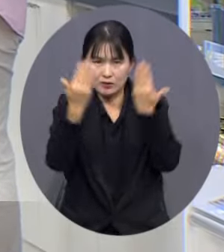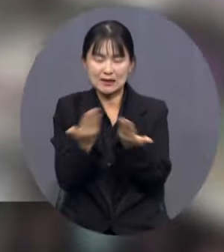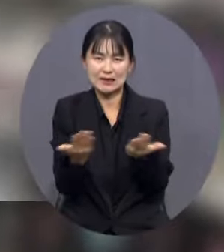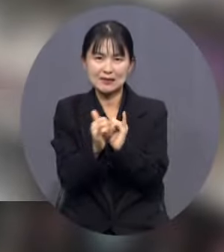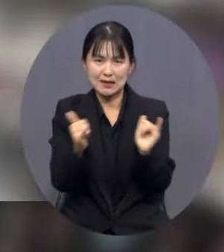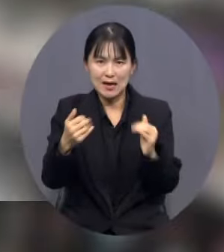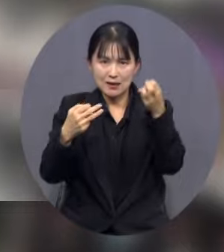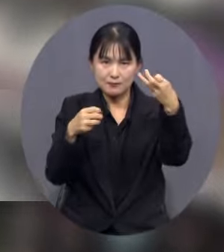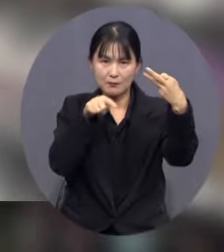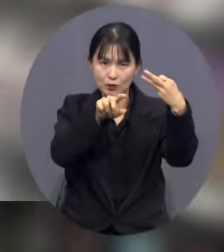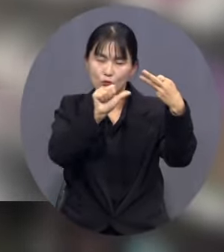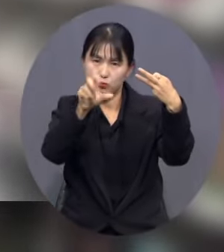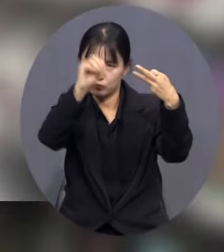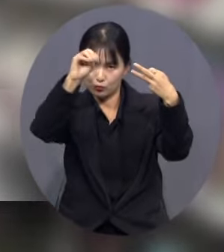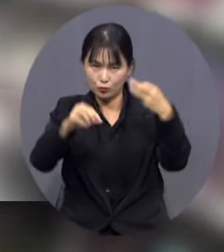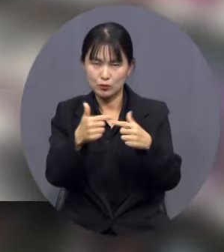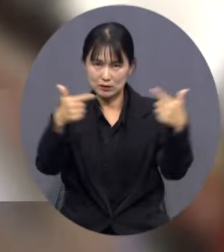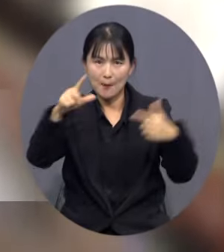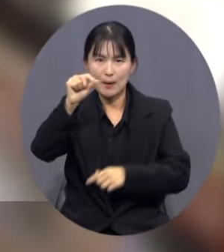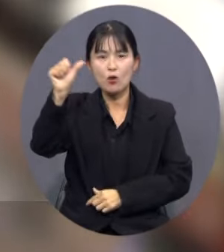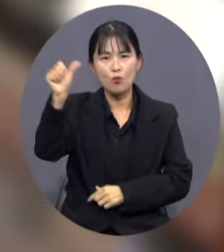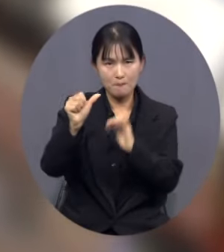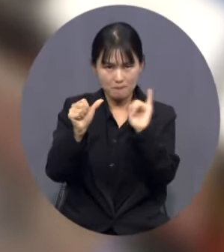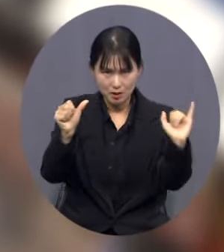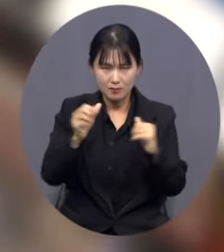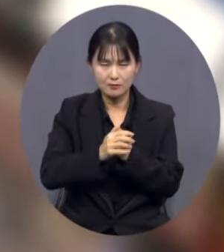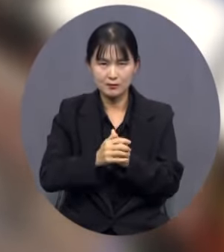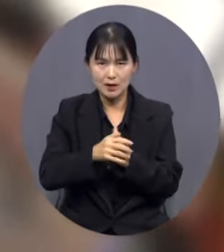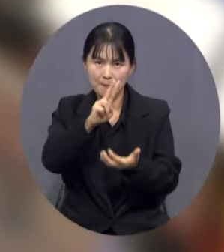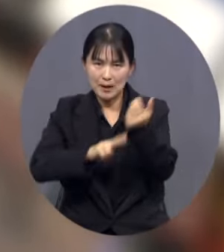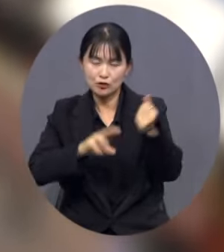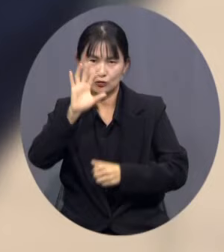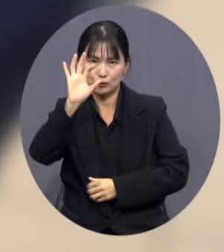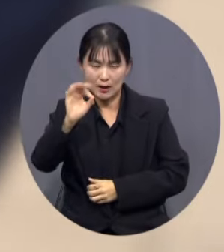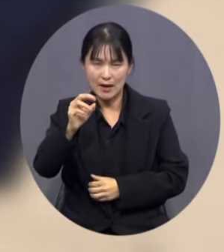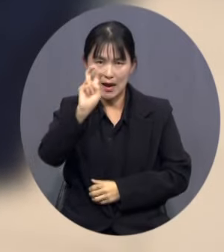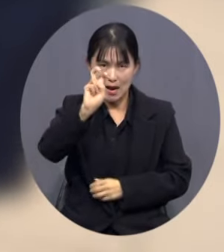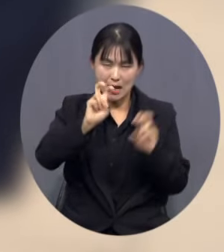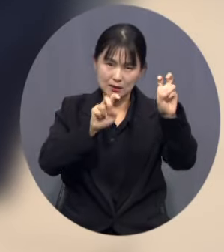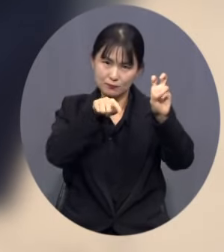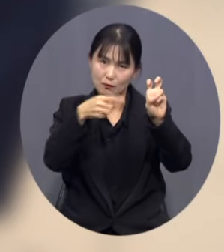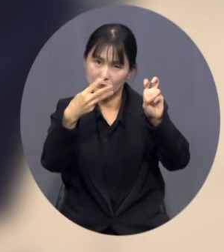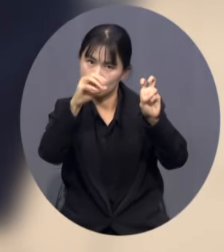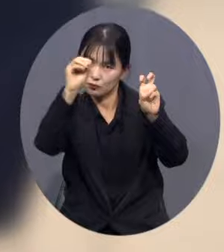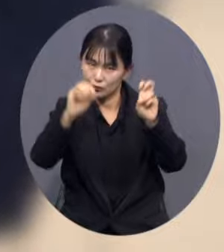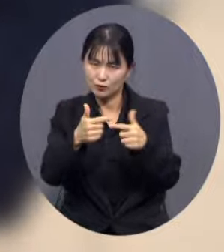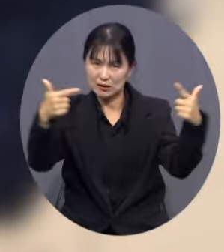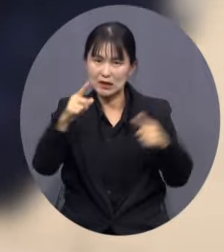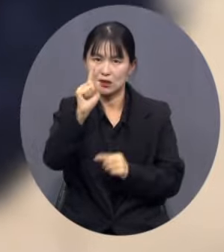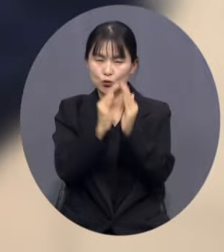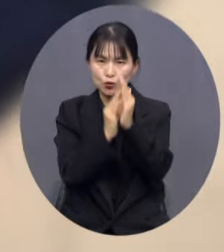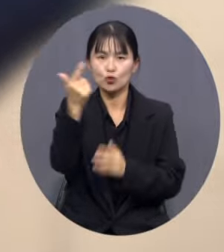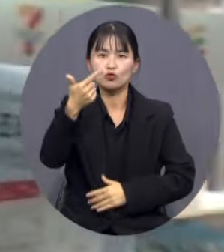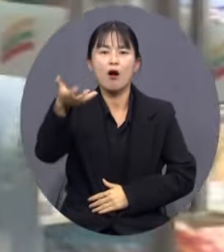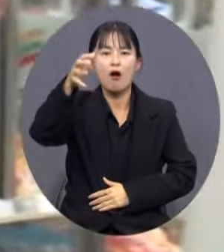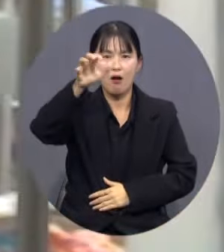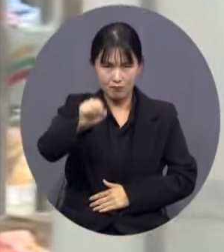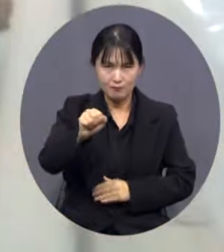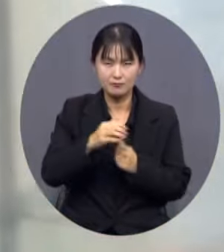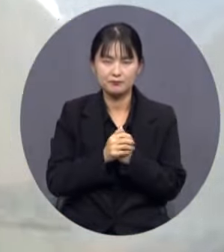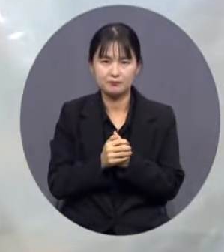수는 13.5% 증가한 15,000명, 매출액은 20.3% 늘어난 1조 6천억 원을